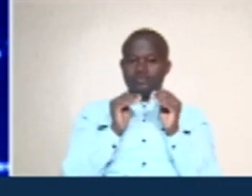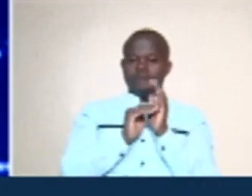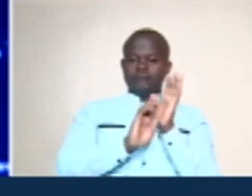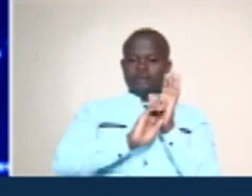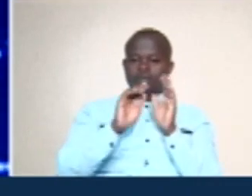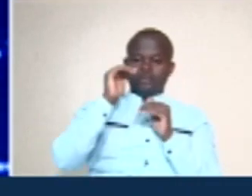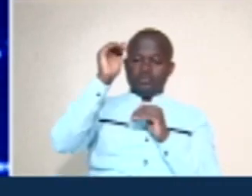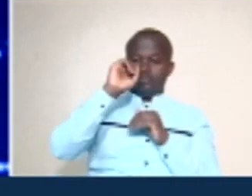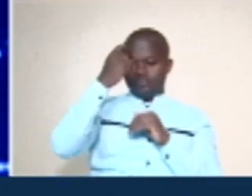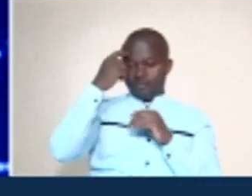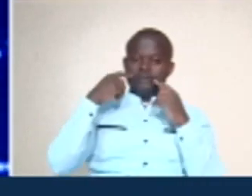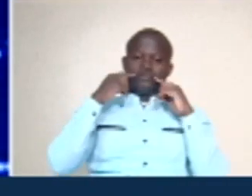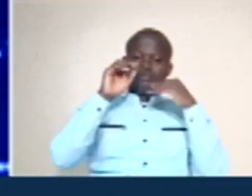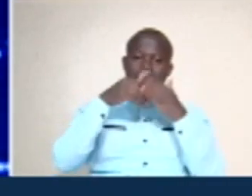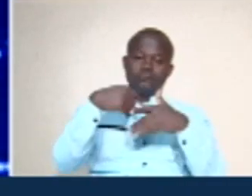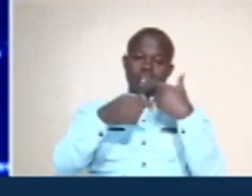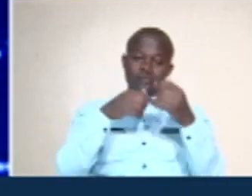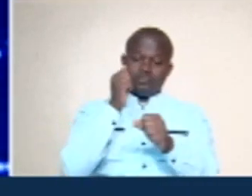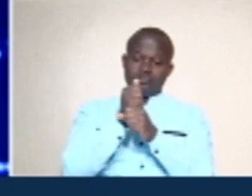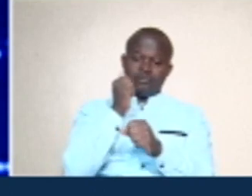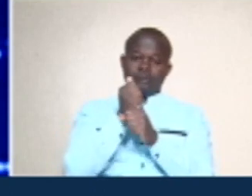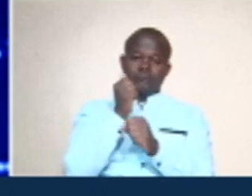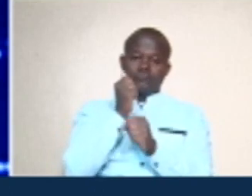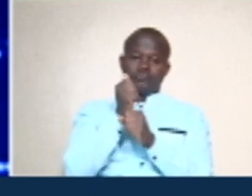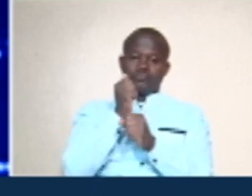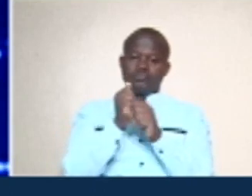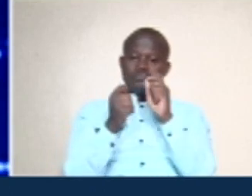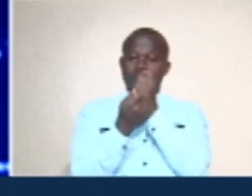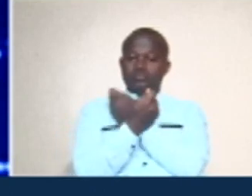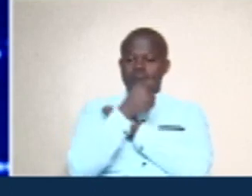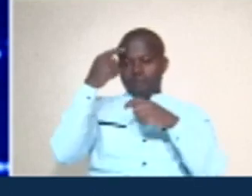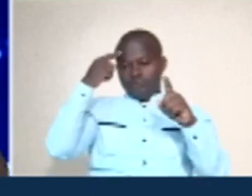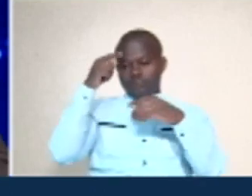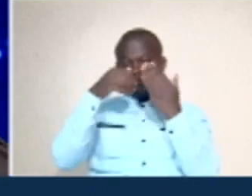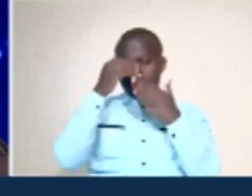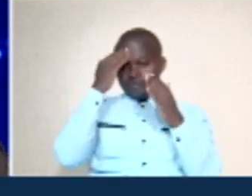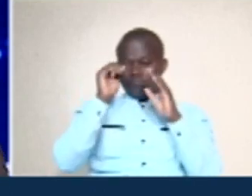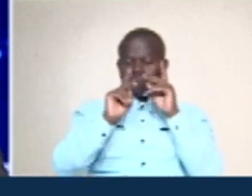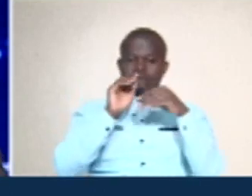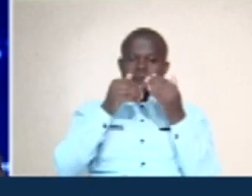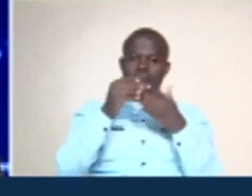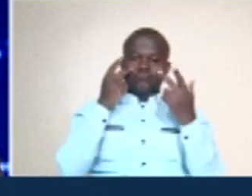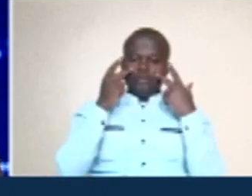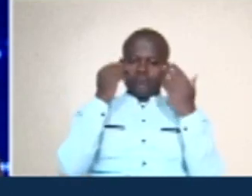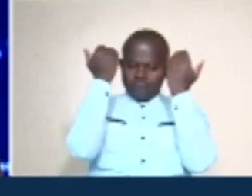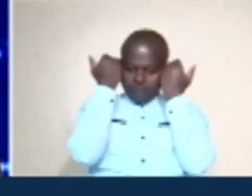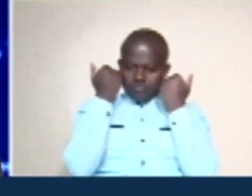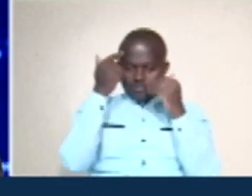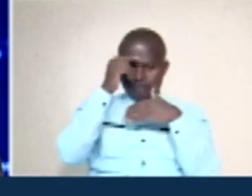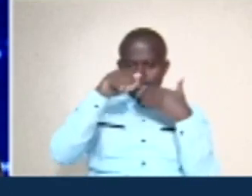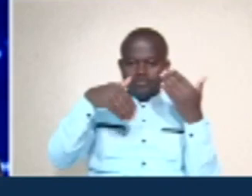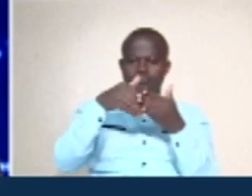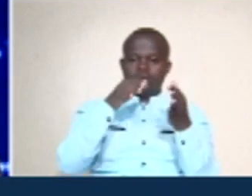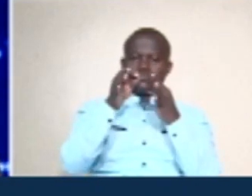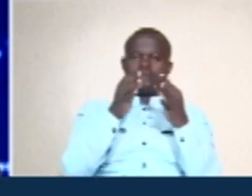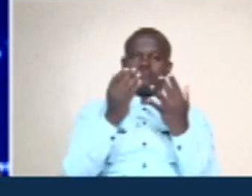n'intumwa nkuru ya leta avuga ko hakomeje gukorwa amavugurura agamije kugira ngo abaturage babashe kubona ubutabera kuri bose. Inkuru irambuye